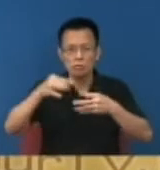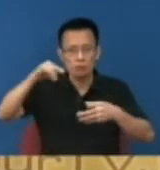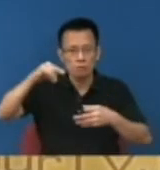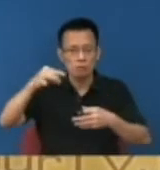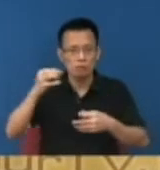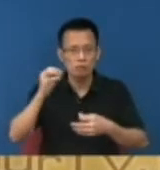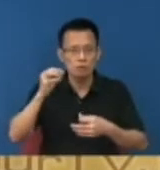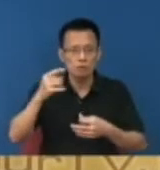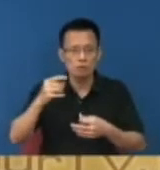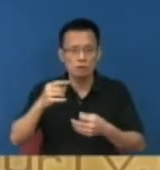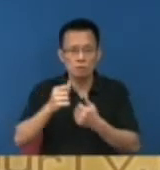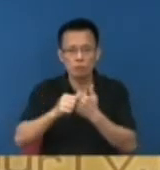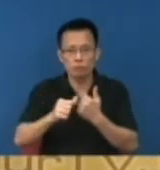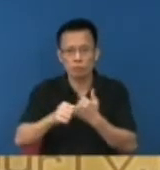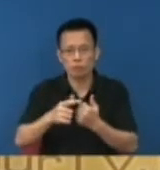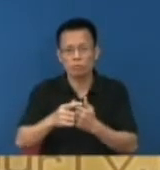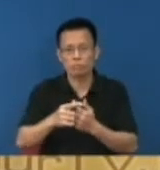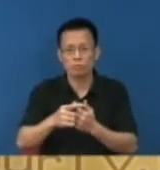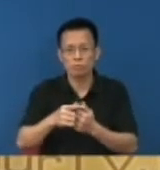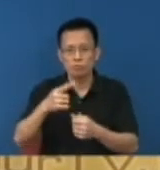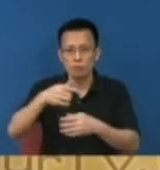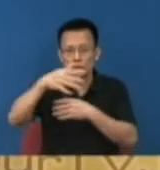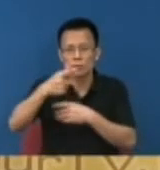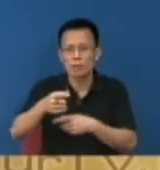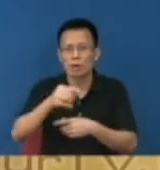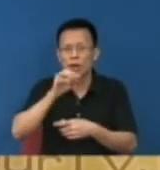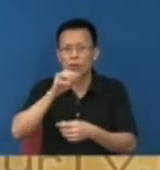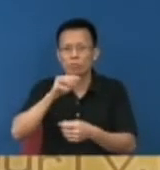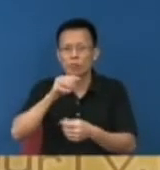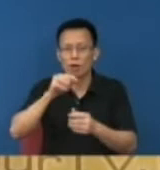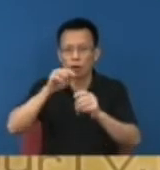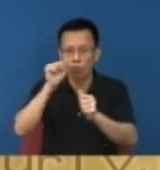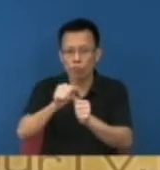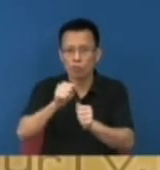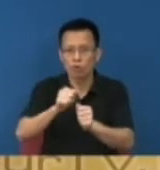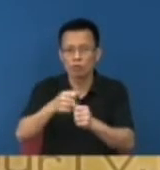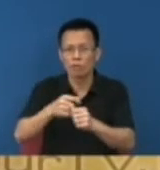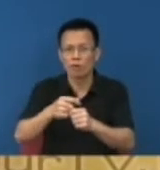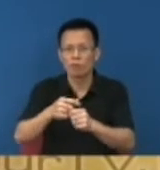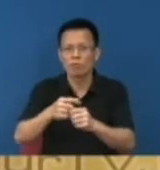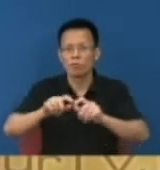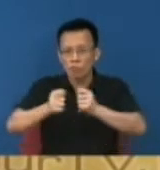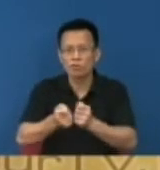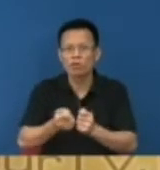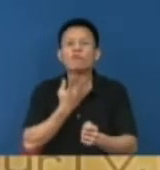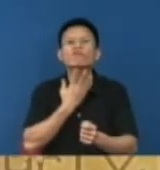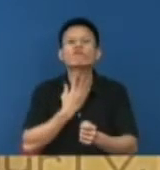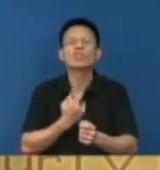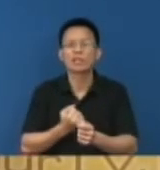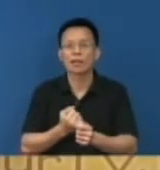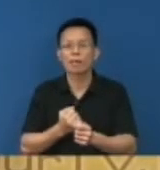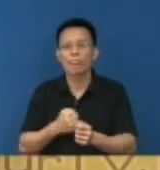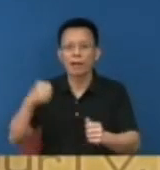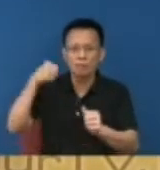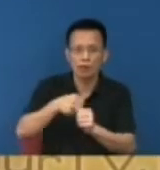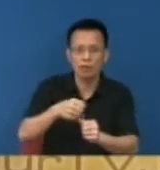喺個某一個地方俾人哋誣蔑佢係非禮，打佢。我哋如果我行過，我一定係